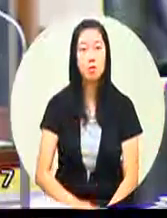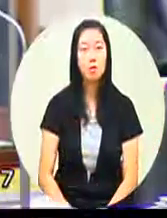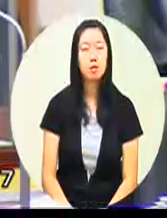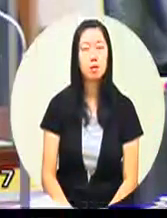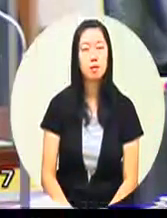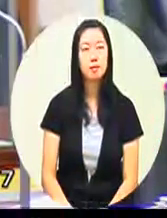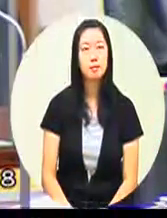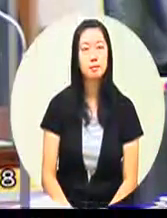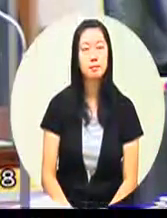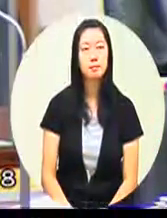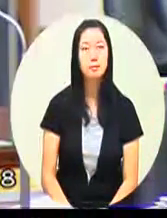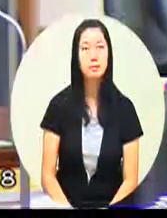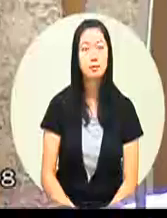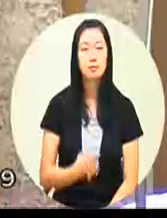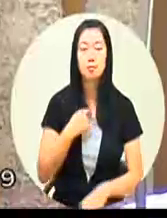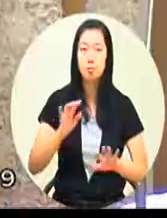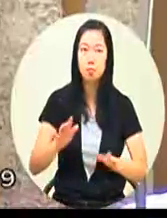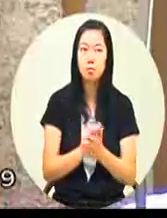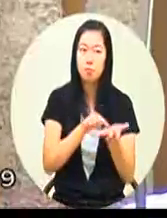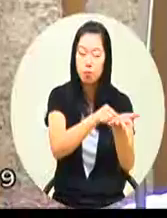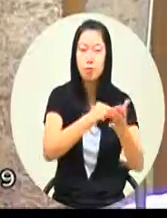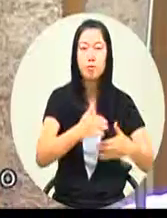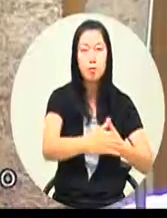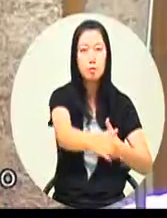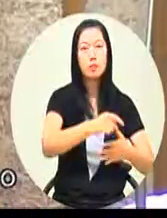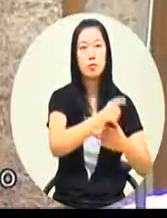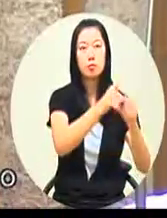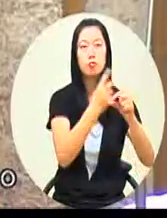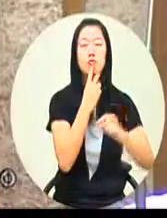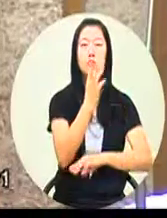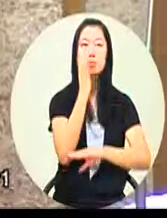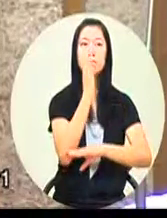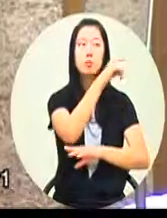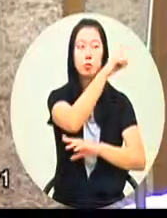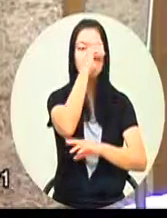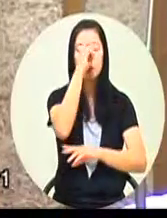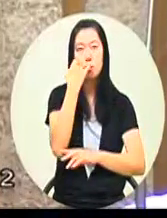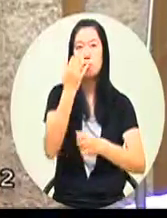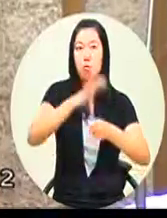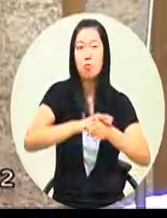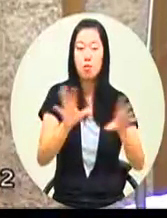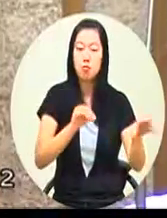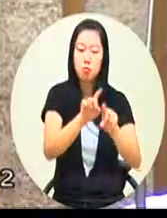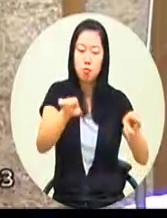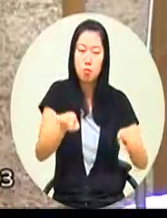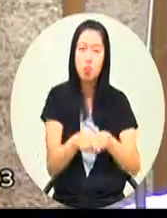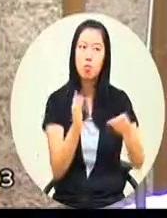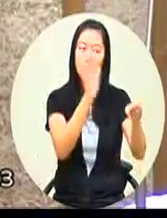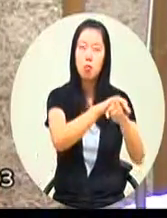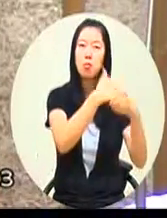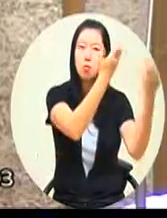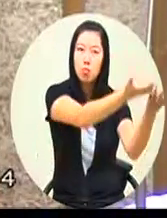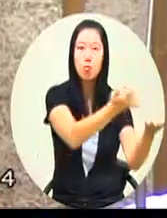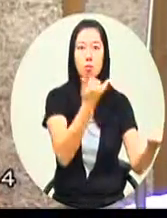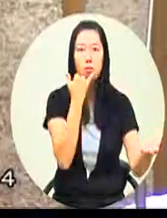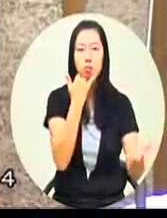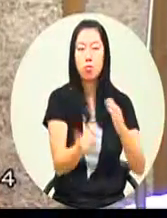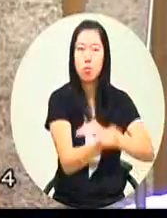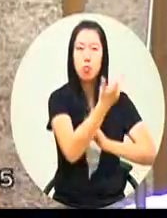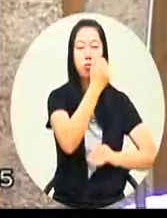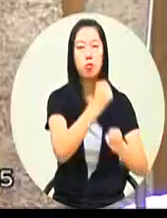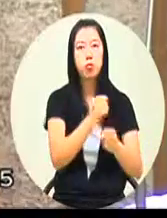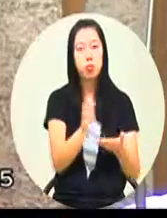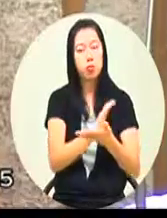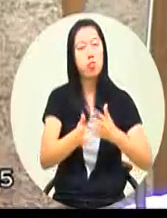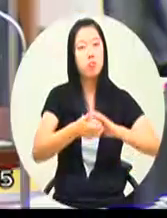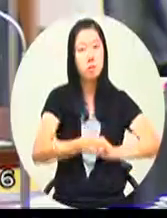是？ 那所以说我们在争取的过程中，当然就是中央的约束也希望我们补充一些资料，我们也希望他能够尽早核定，然后我们赶快来